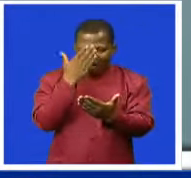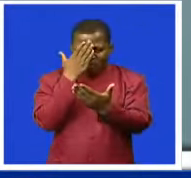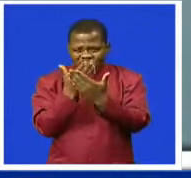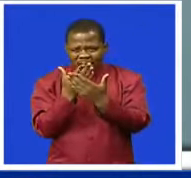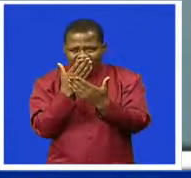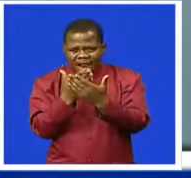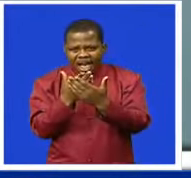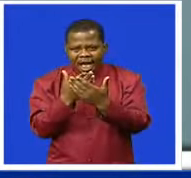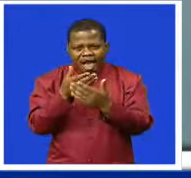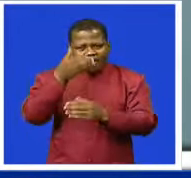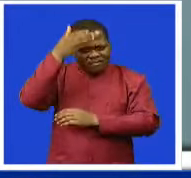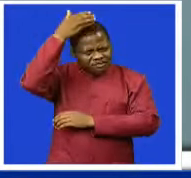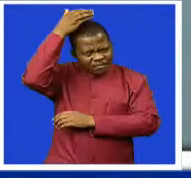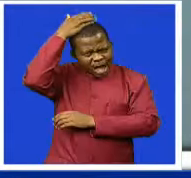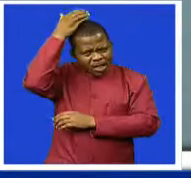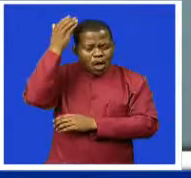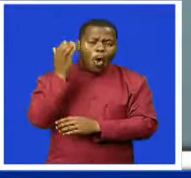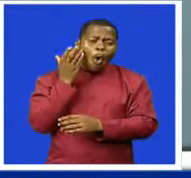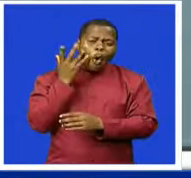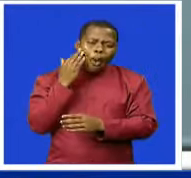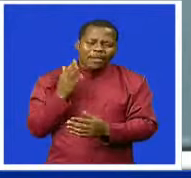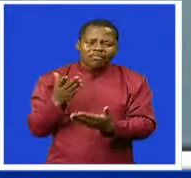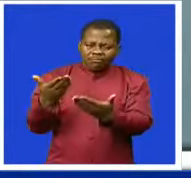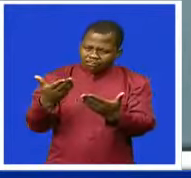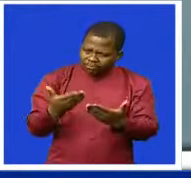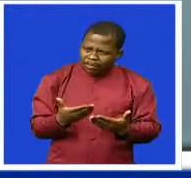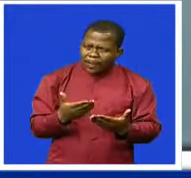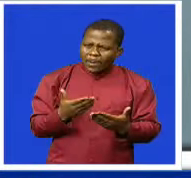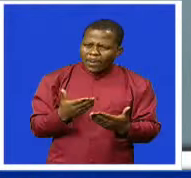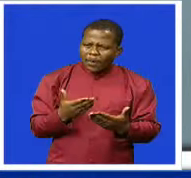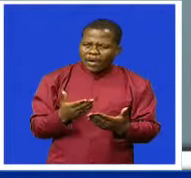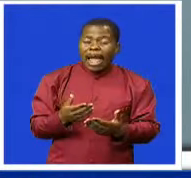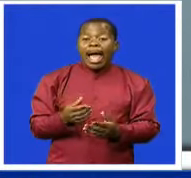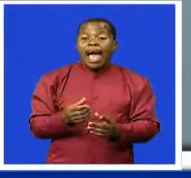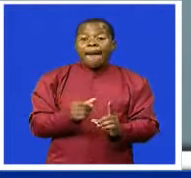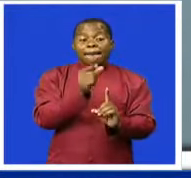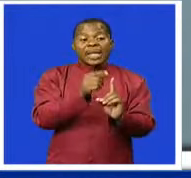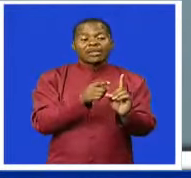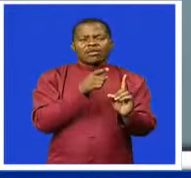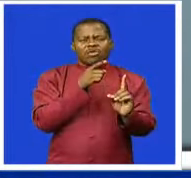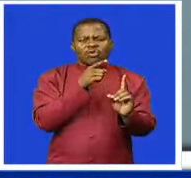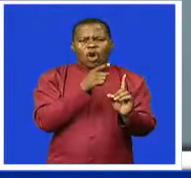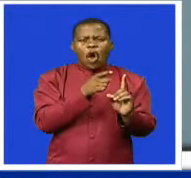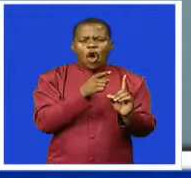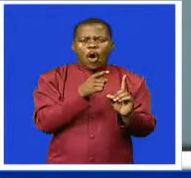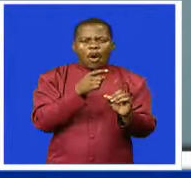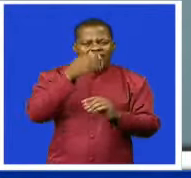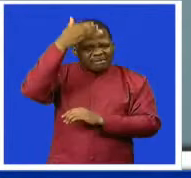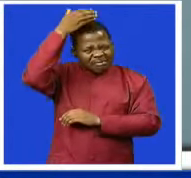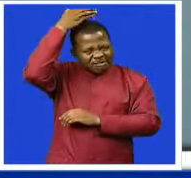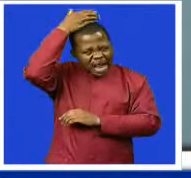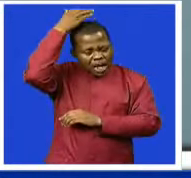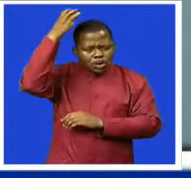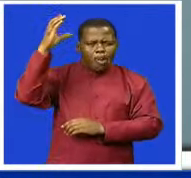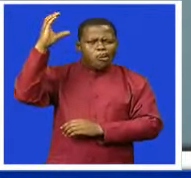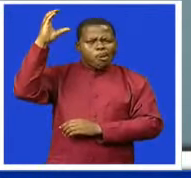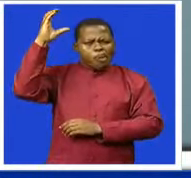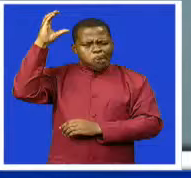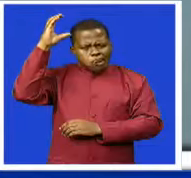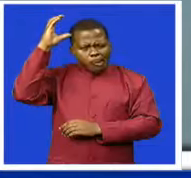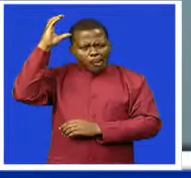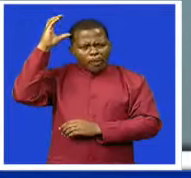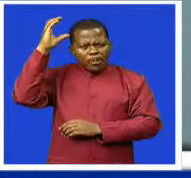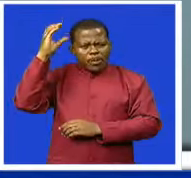speaker from outside lone lwati lolucavile ngetebunesi lone mlandvo lomudze kakhulu, so kuba